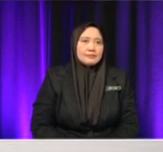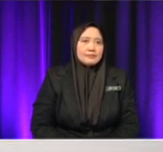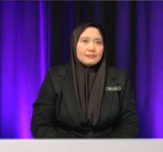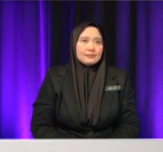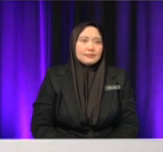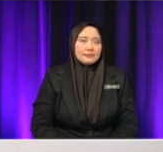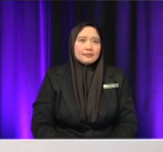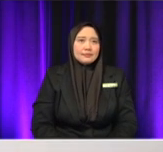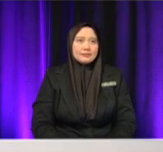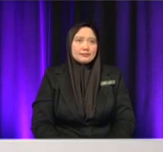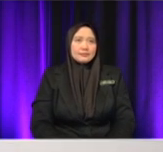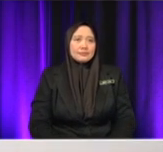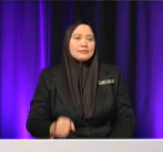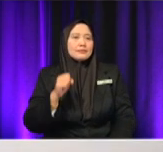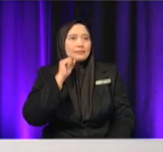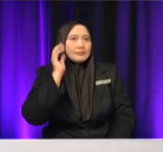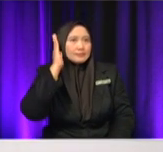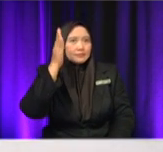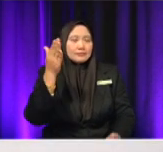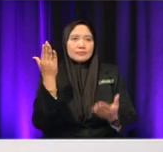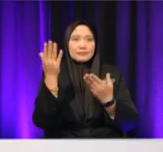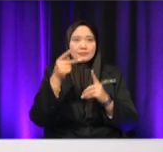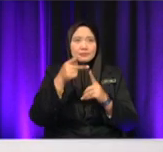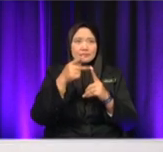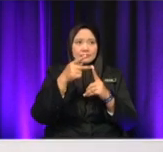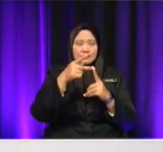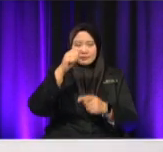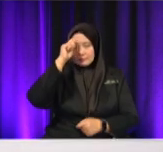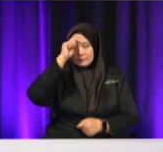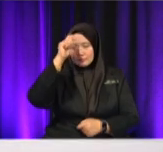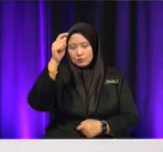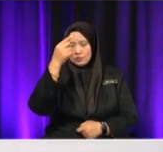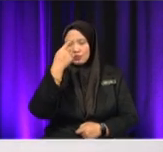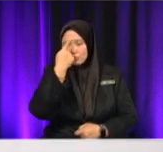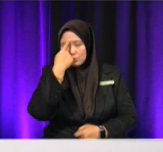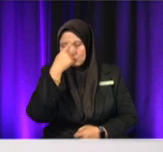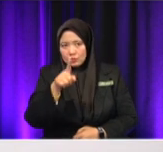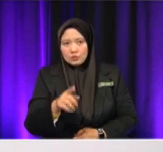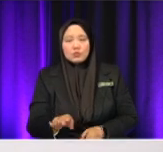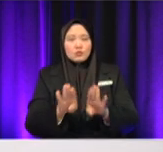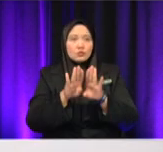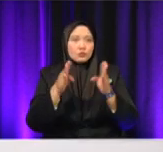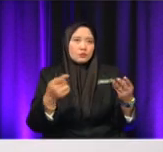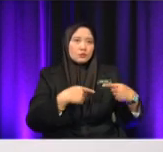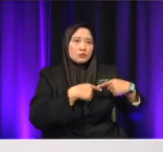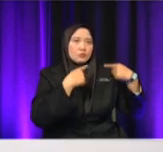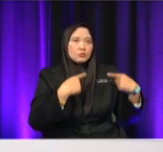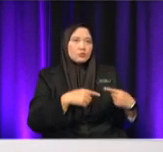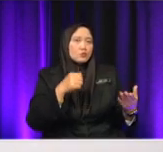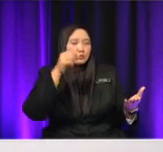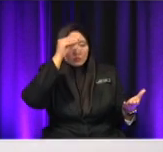kalau saya akan berdoa kepada Tuhan agar Teguh ke hati suami untuk membenarkan sayur memakai tudung